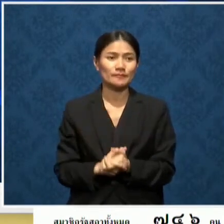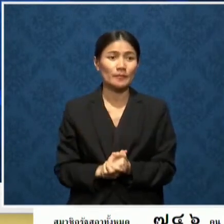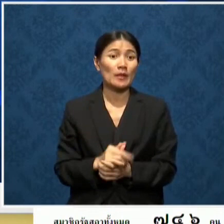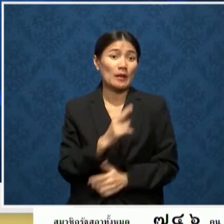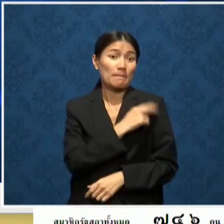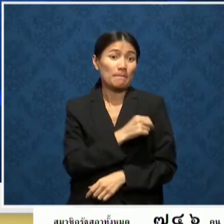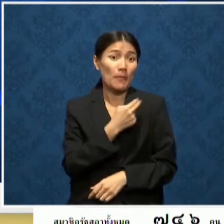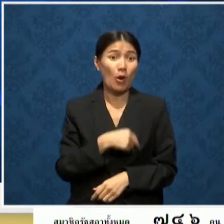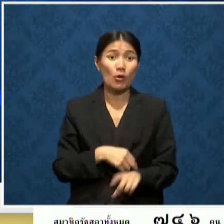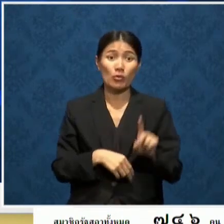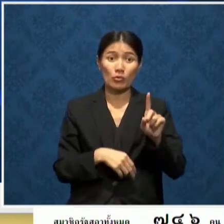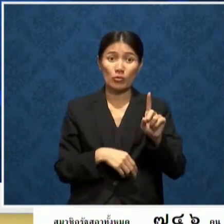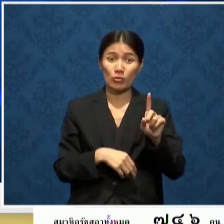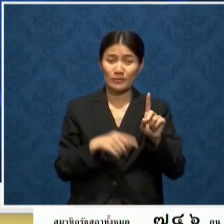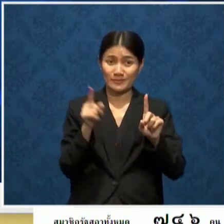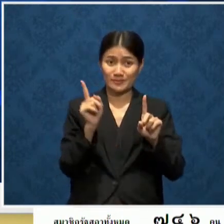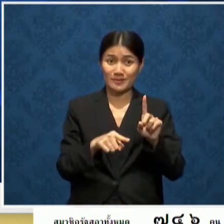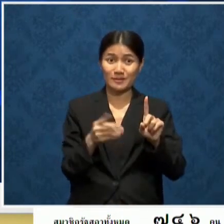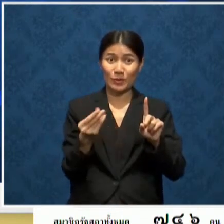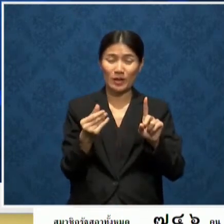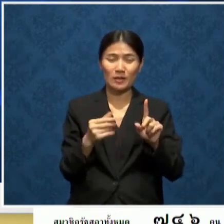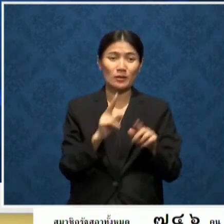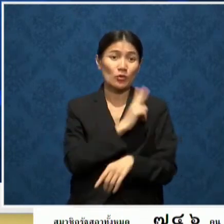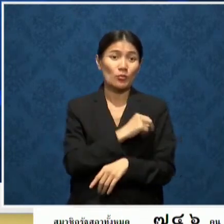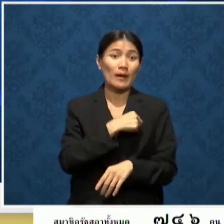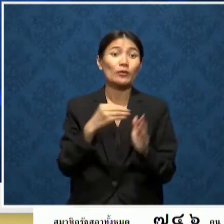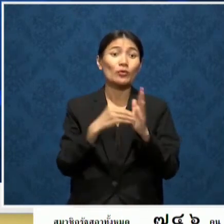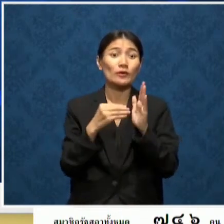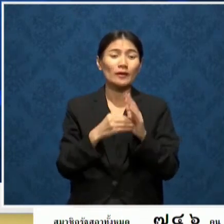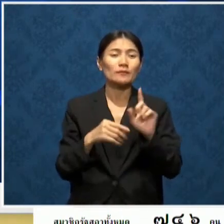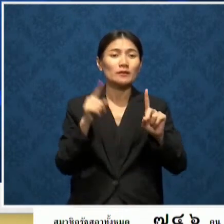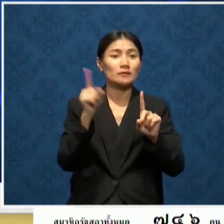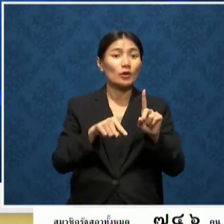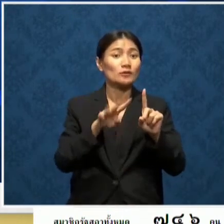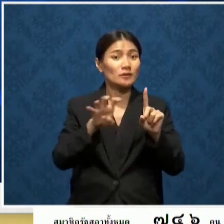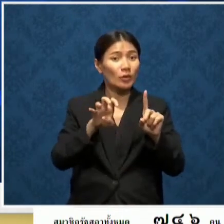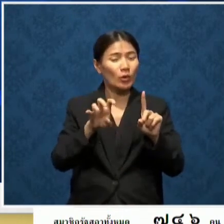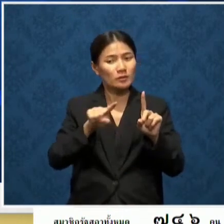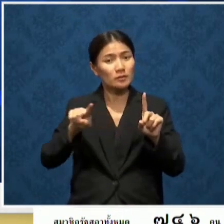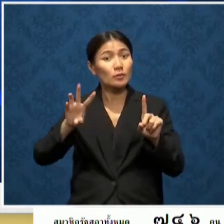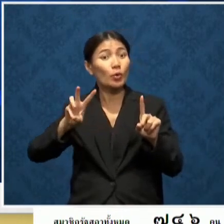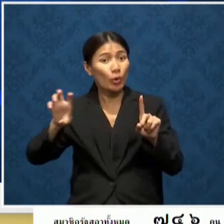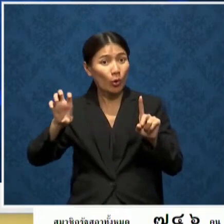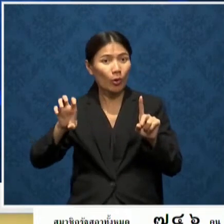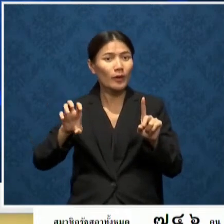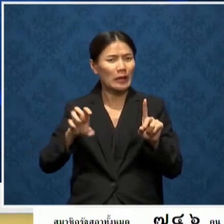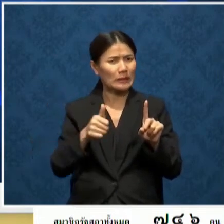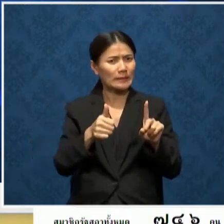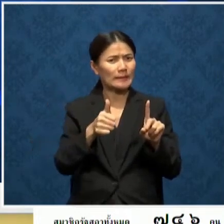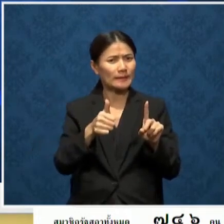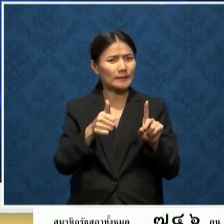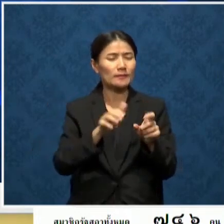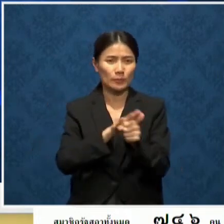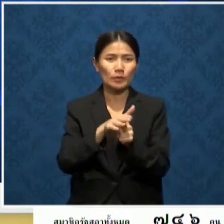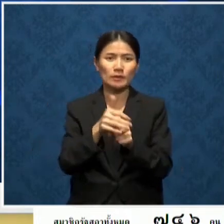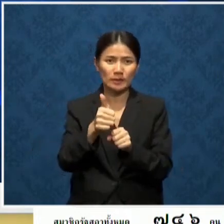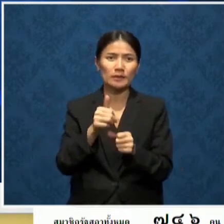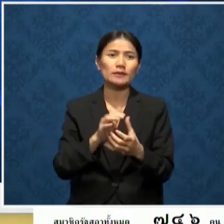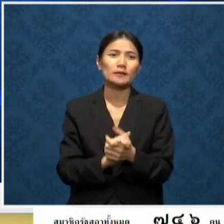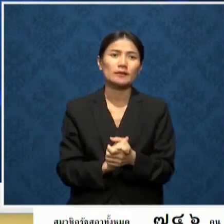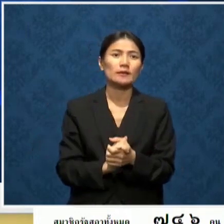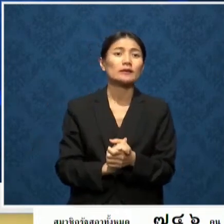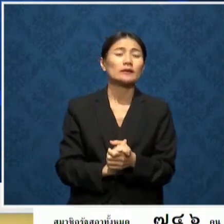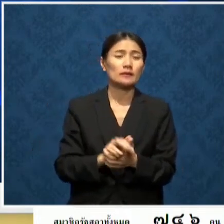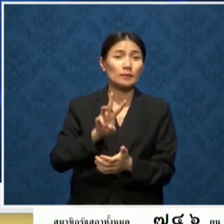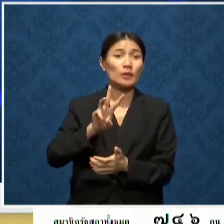าหมอต่อรายพ้นที่นั้นต่างกัมากรมให้บลในกุเทศประมาณ 1-400 ถึ 1-600 ครับตัเลขออกมาดีนะครับ ดีกา WHO